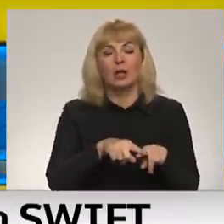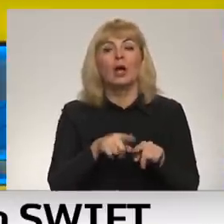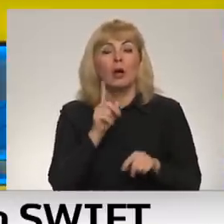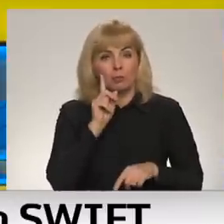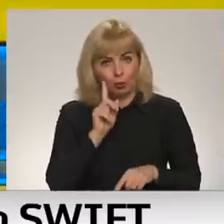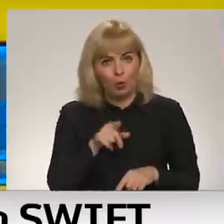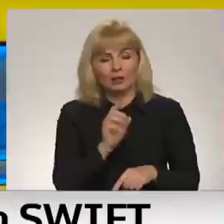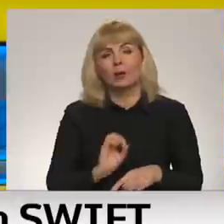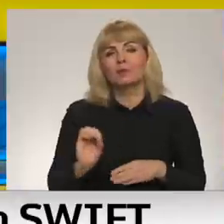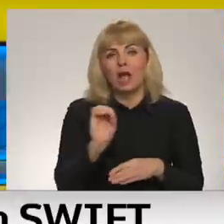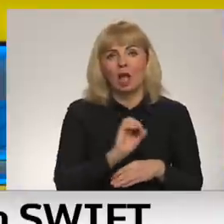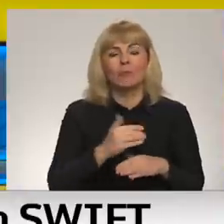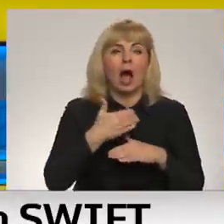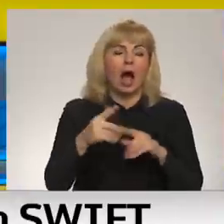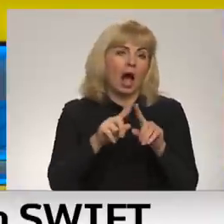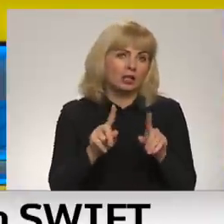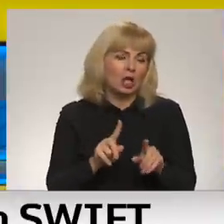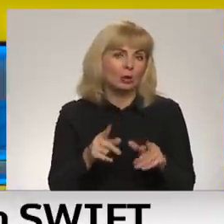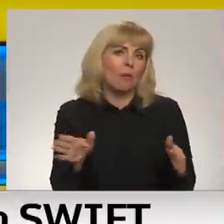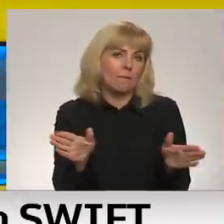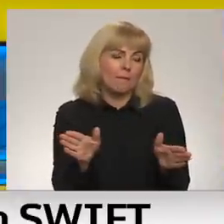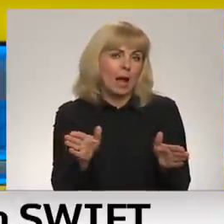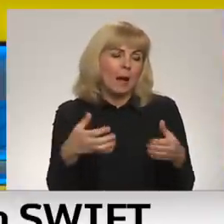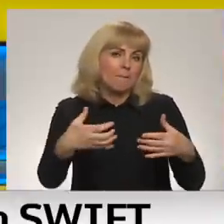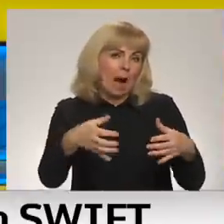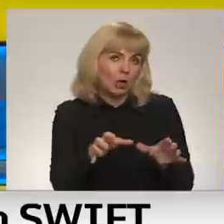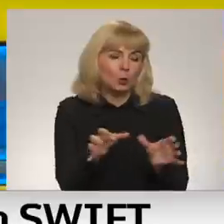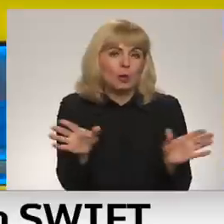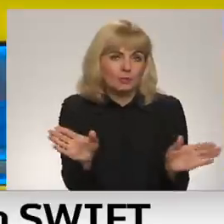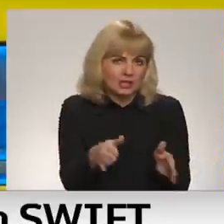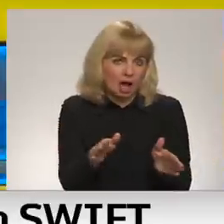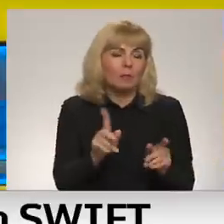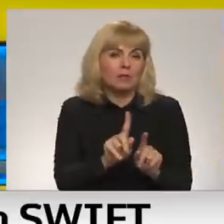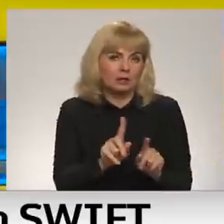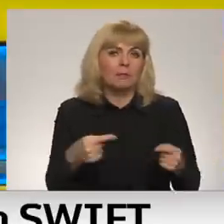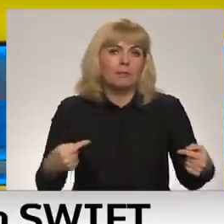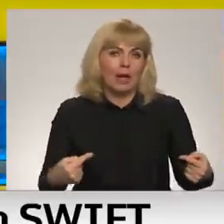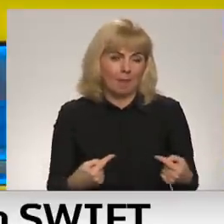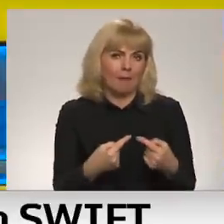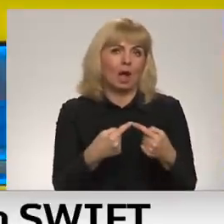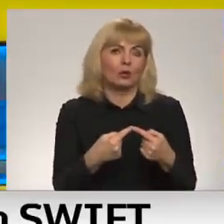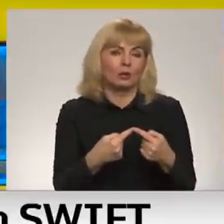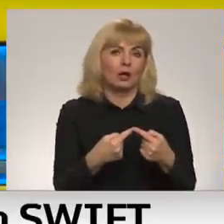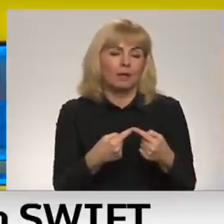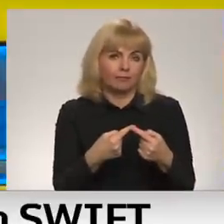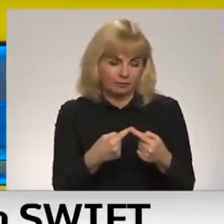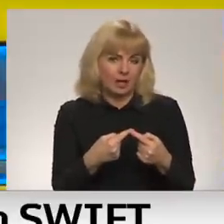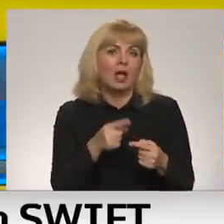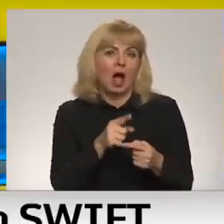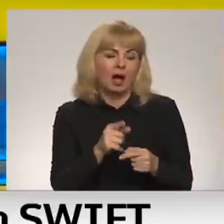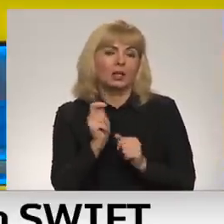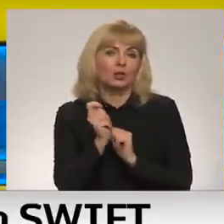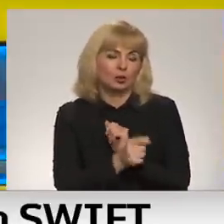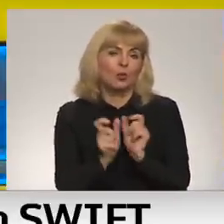absolūti Eiropas ārlietu padomes sanāksmē ir jāpiemēro viens pret viens sankcijas arī